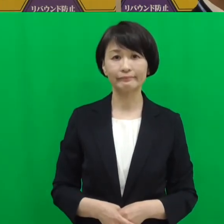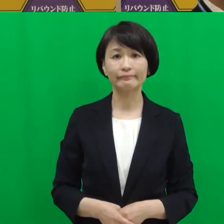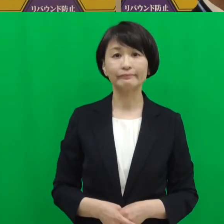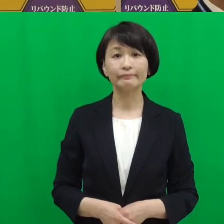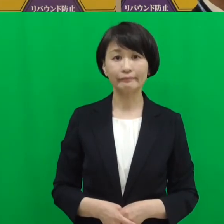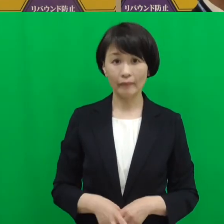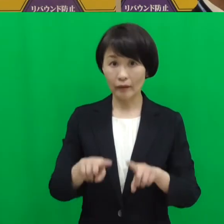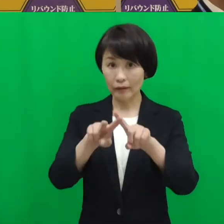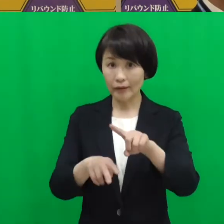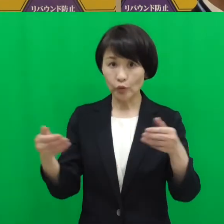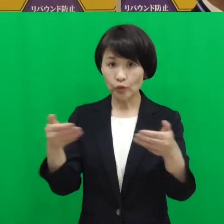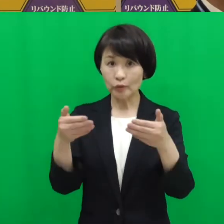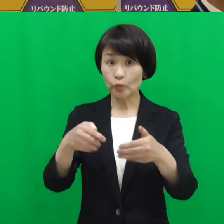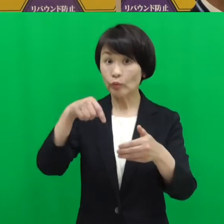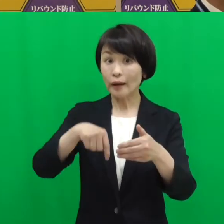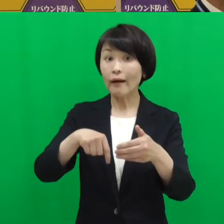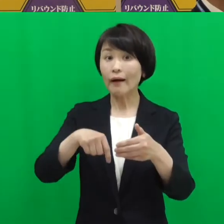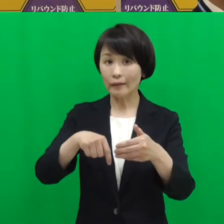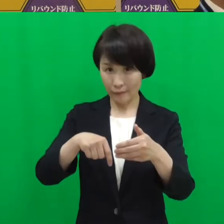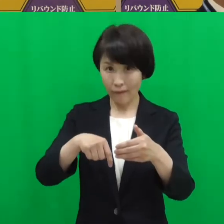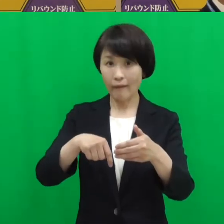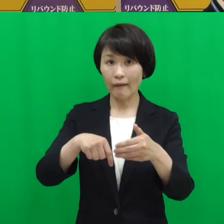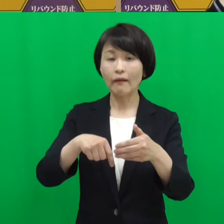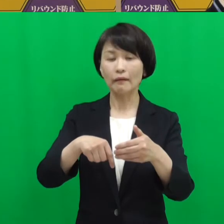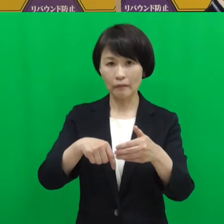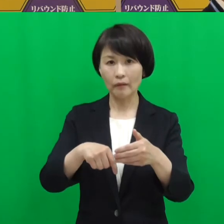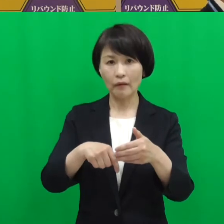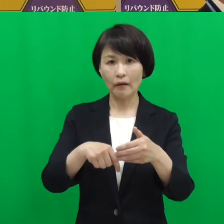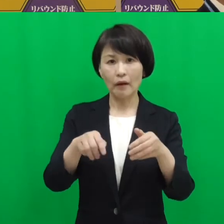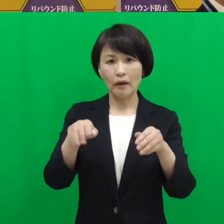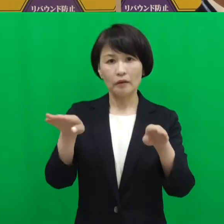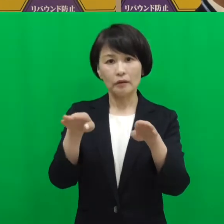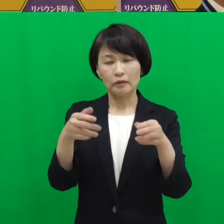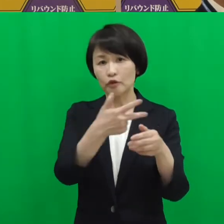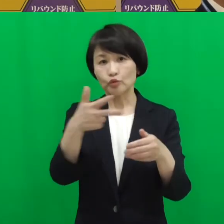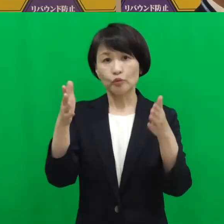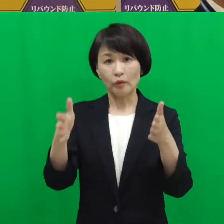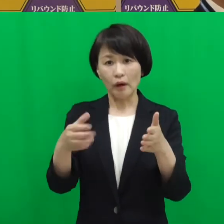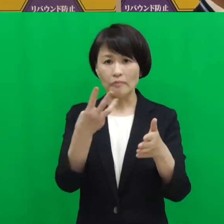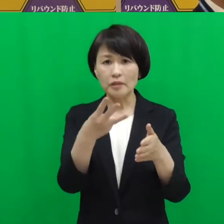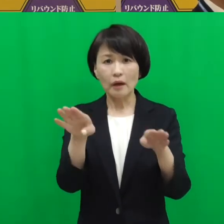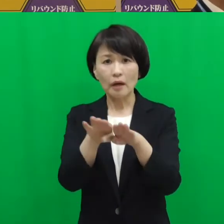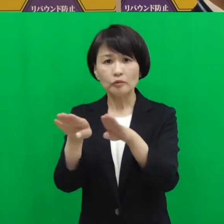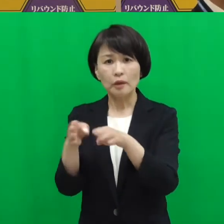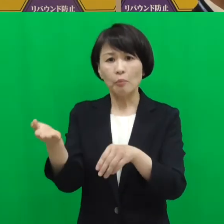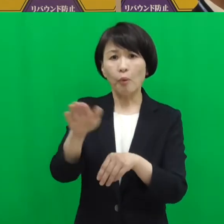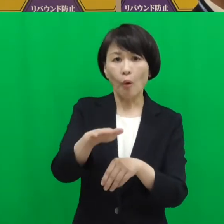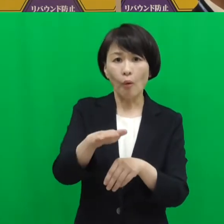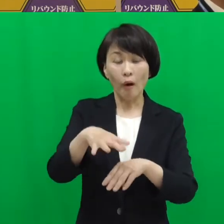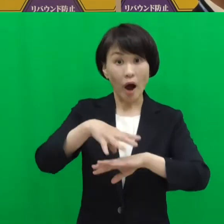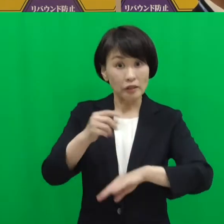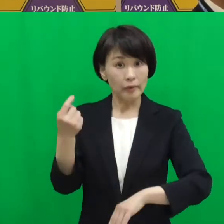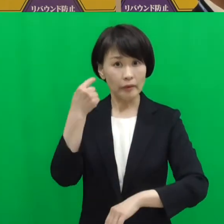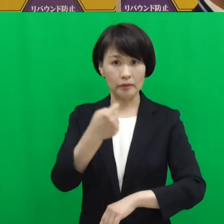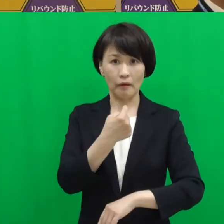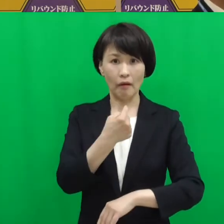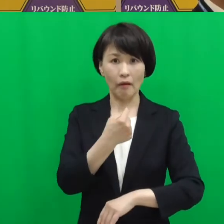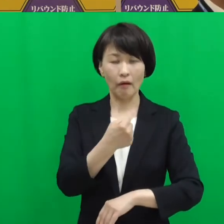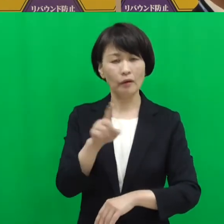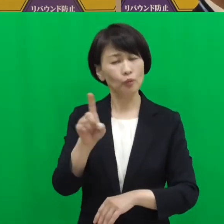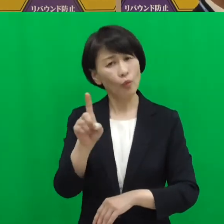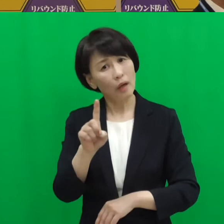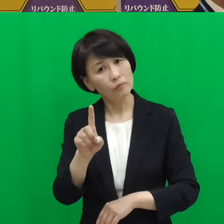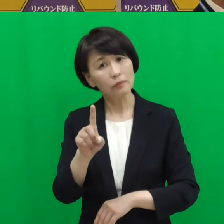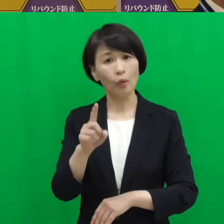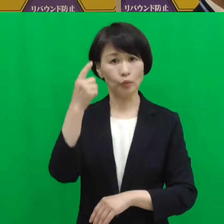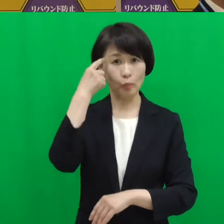介護の仕事の中で週休3日制度導入というのはあまり耳にしたことがなかったものですから、どうなるんだろうなってい